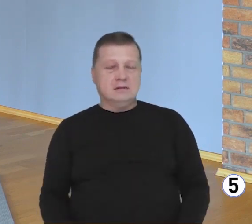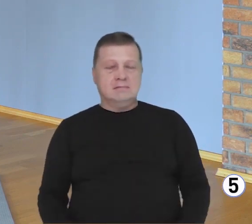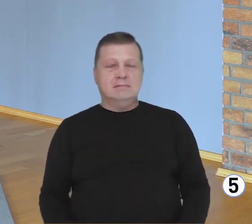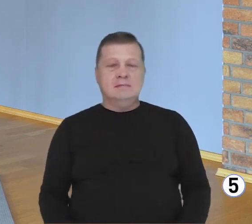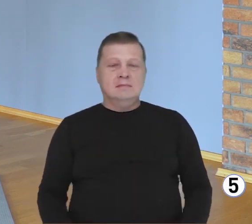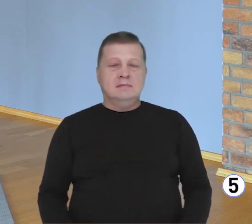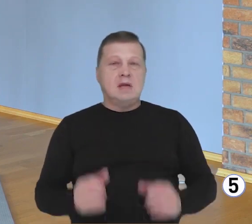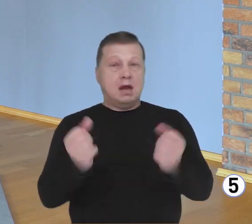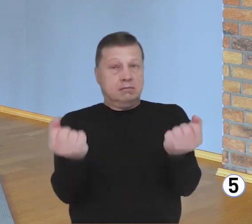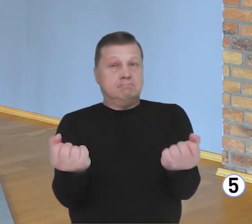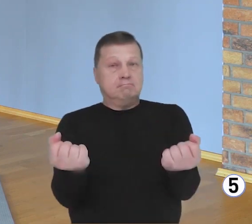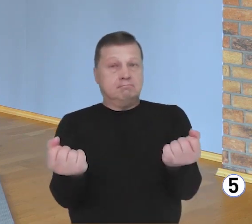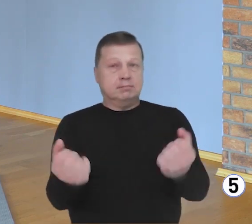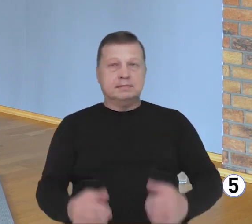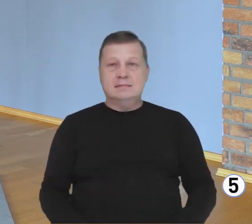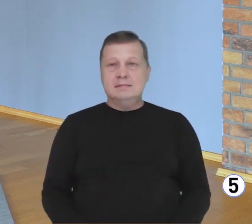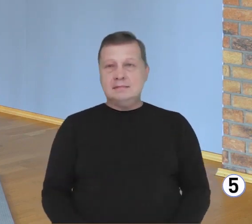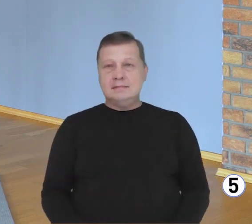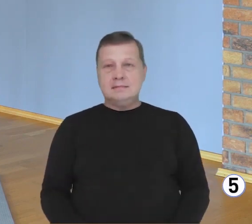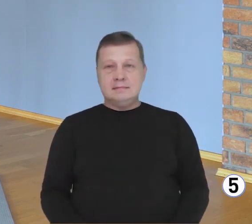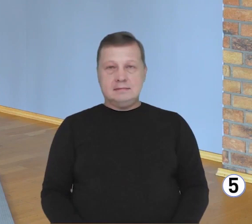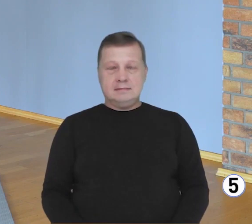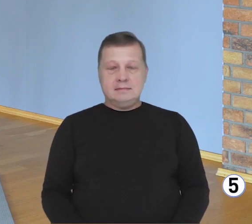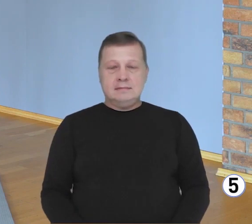czas przed sobą odwrócone.